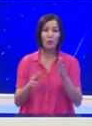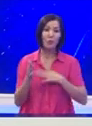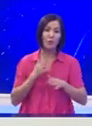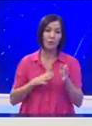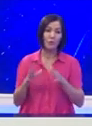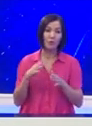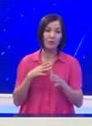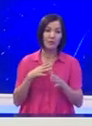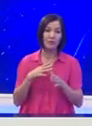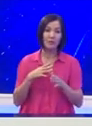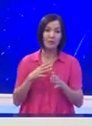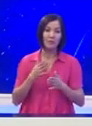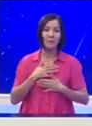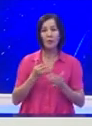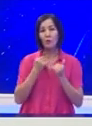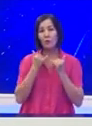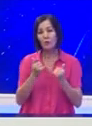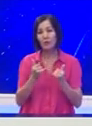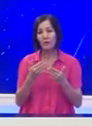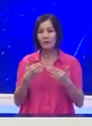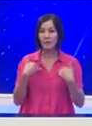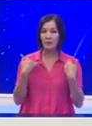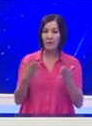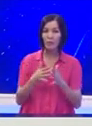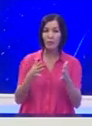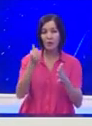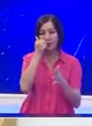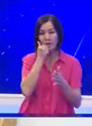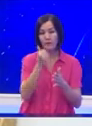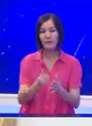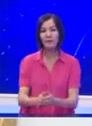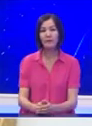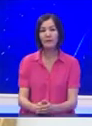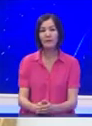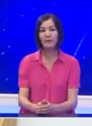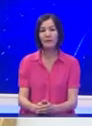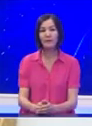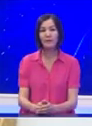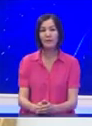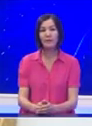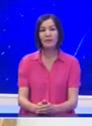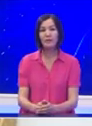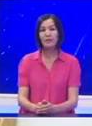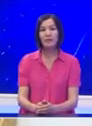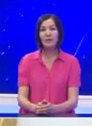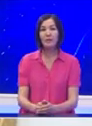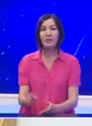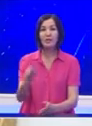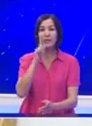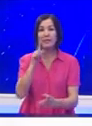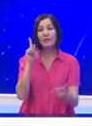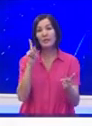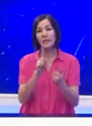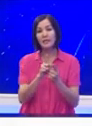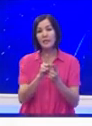отырмыз, жақсылап қарсы алғандарыңызға рахметімді айтамыз. Ал енді сіздерге келіп осынша жастарға